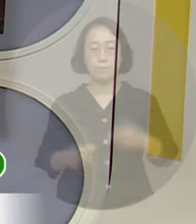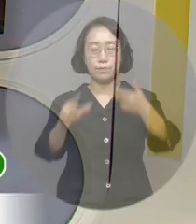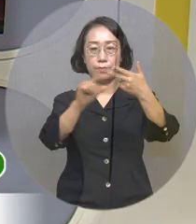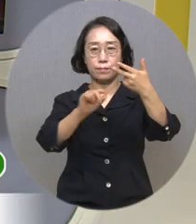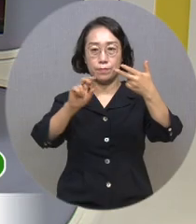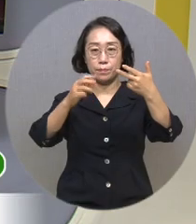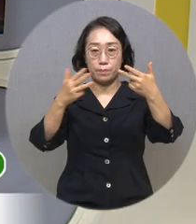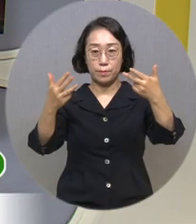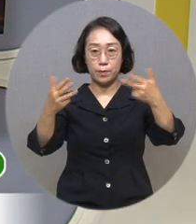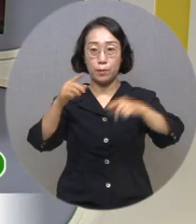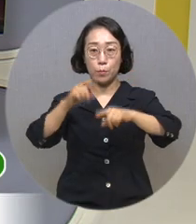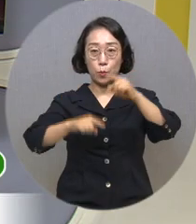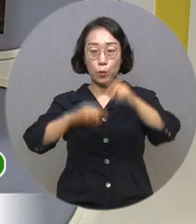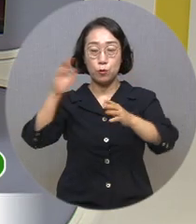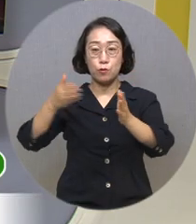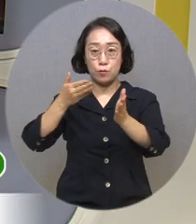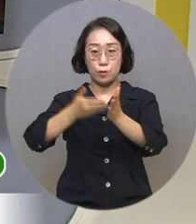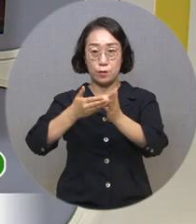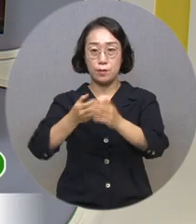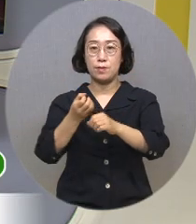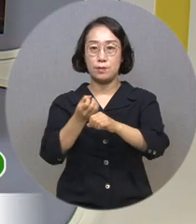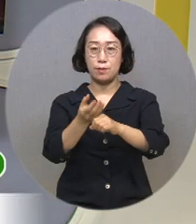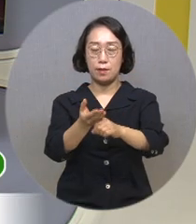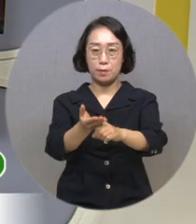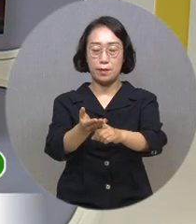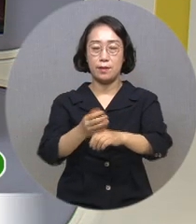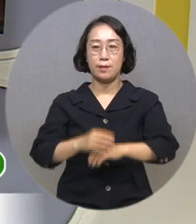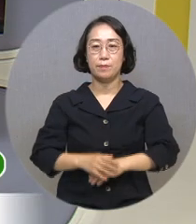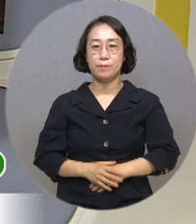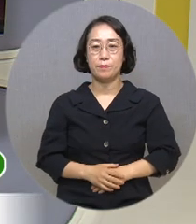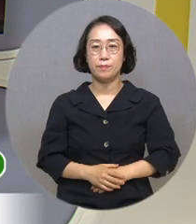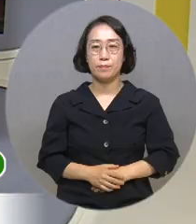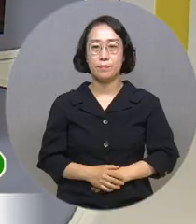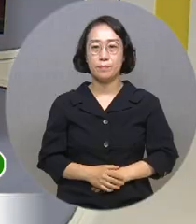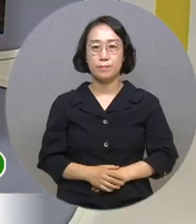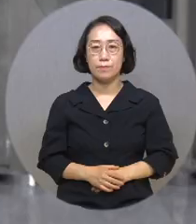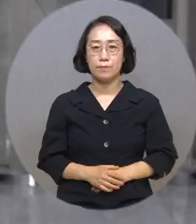7월 28일 목요일 만만한 뉴스는 지역 네트워크 소식으로 함께합니다.